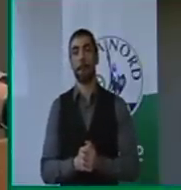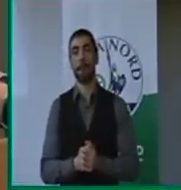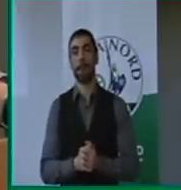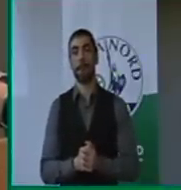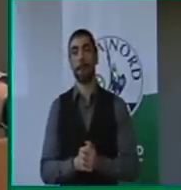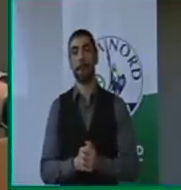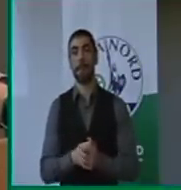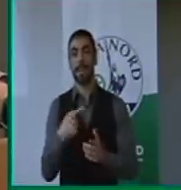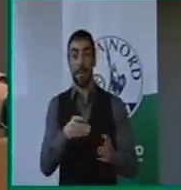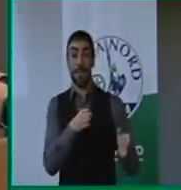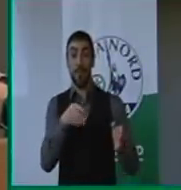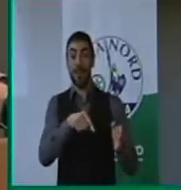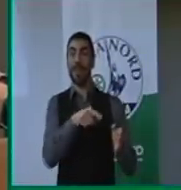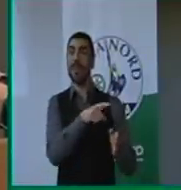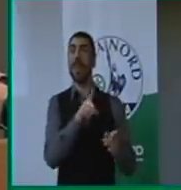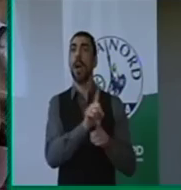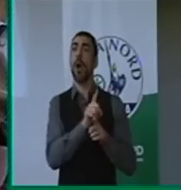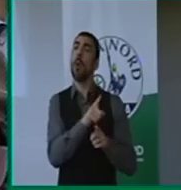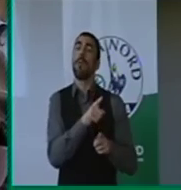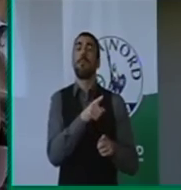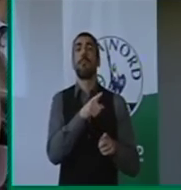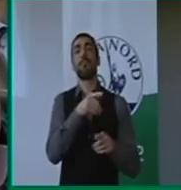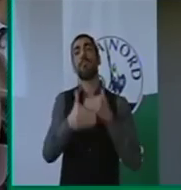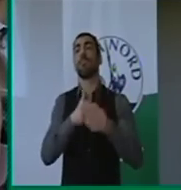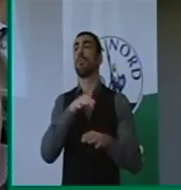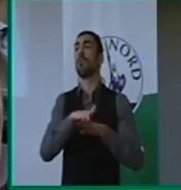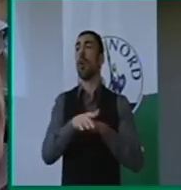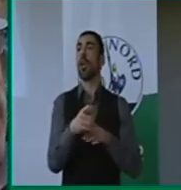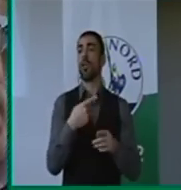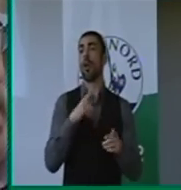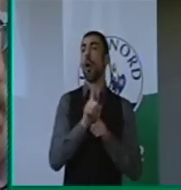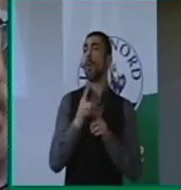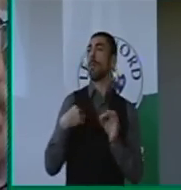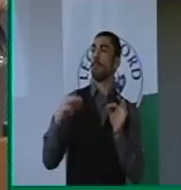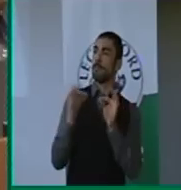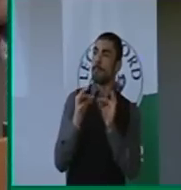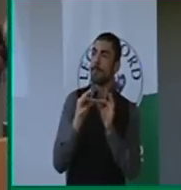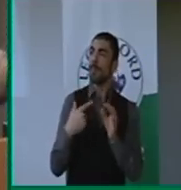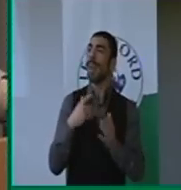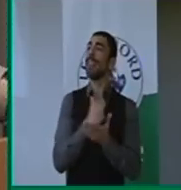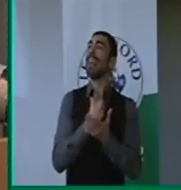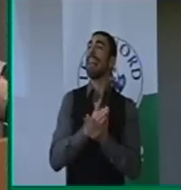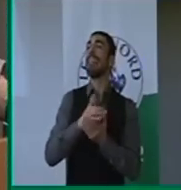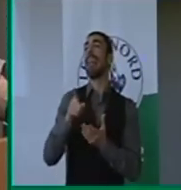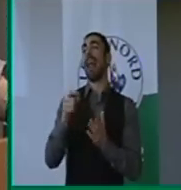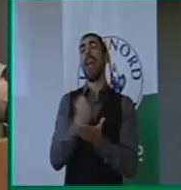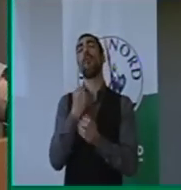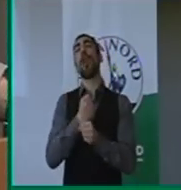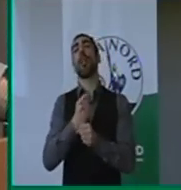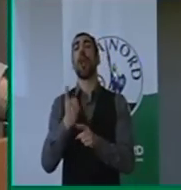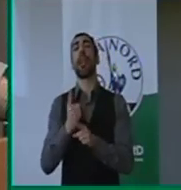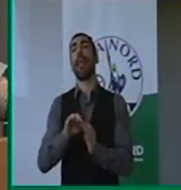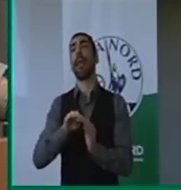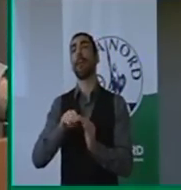questi in questi momenti no la solita linea che è quella di barattare il grado di perdita dei diritti no dei Lavoratori